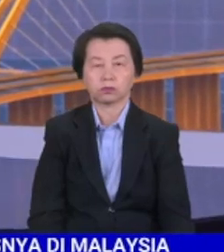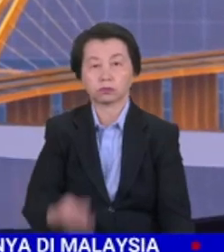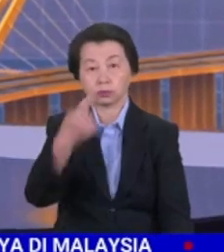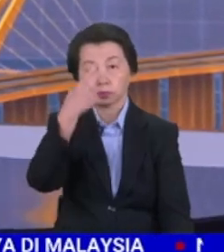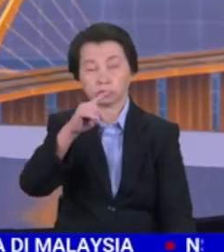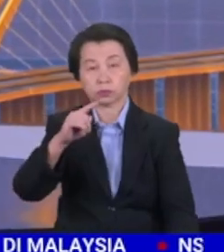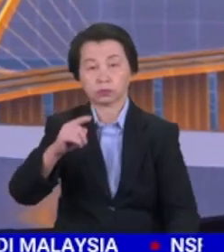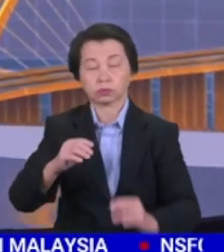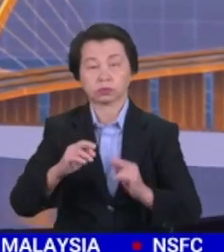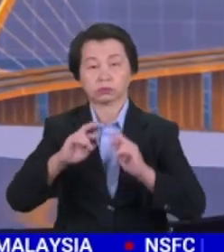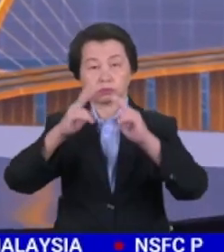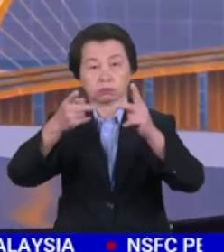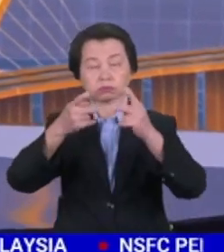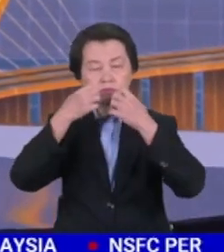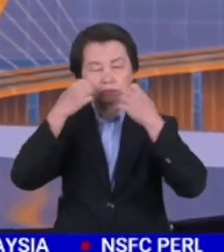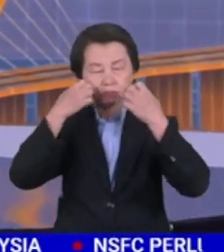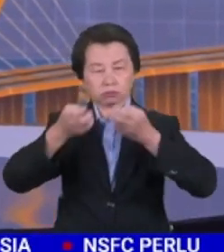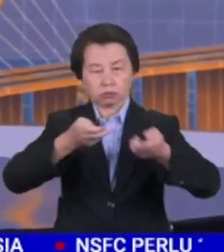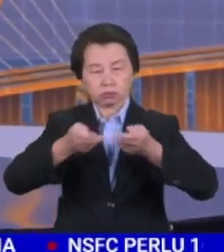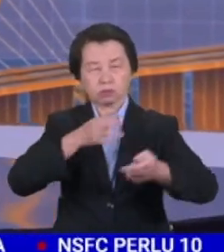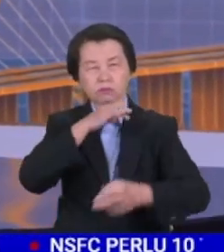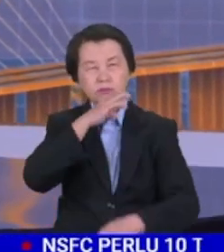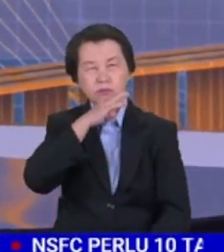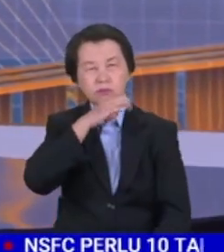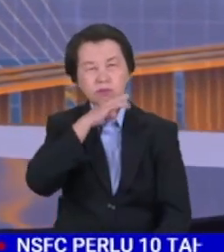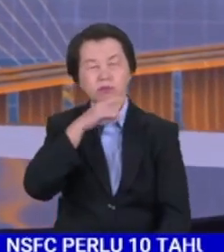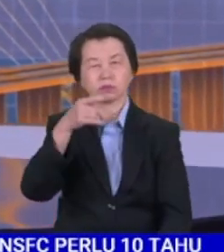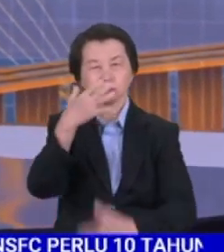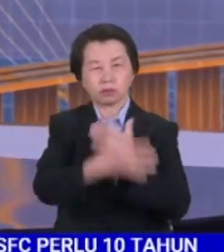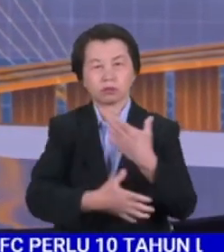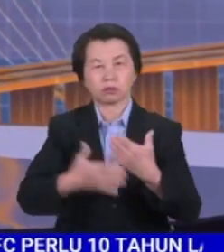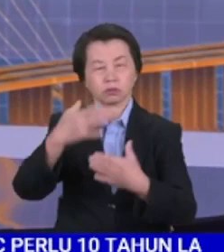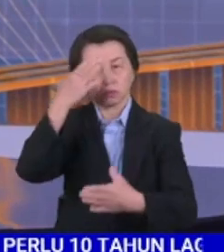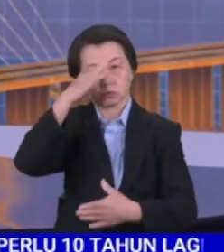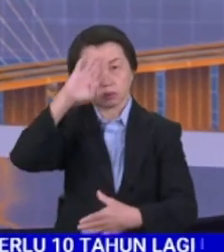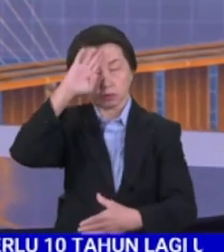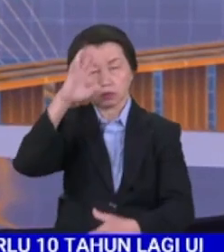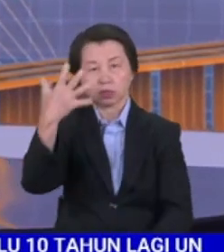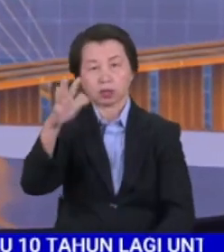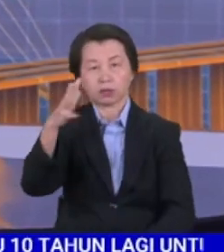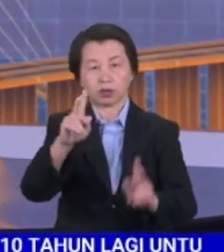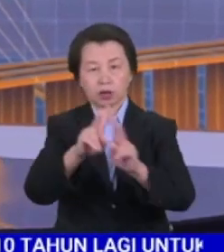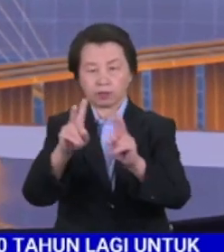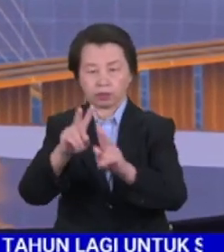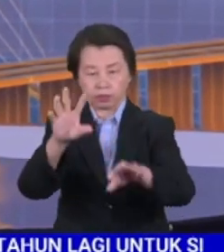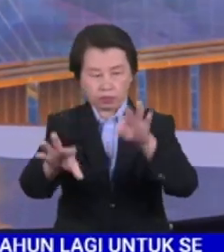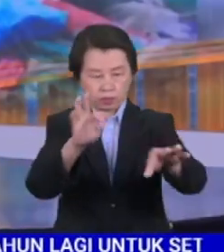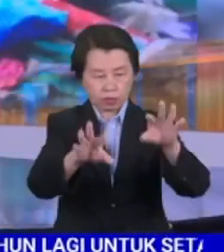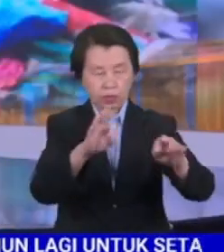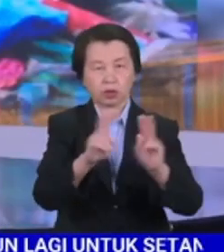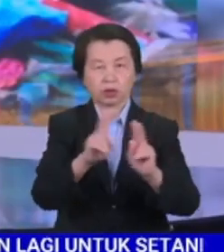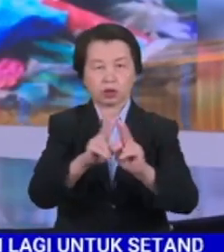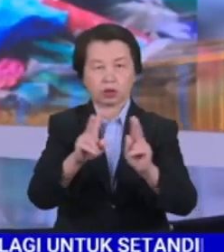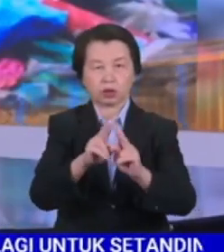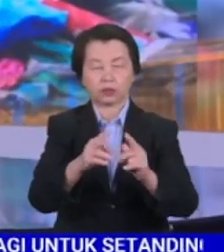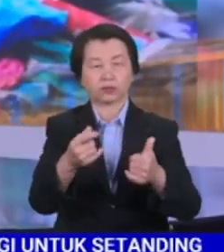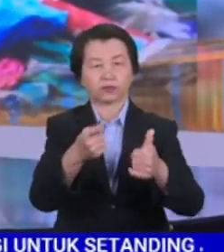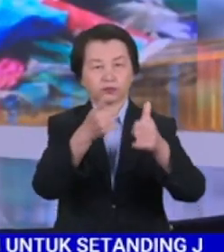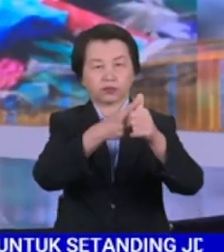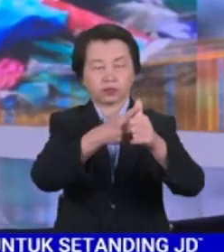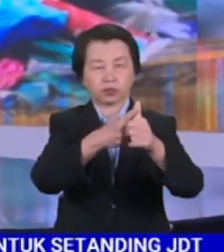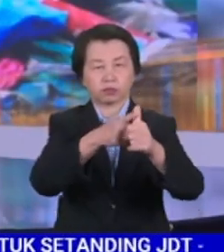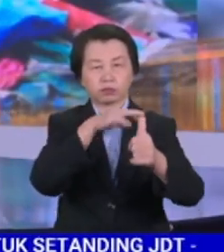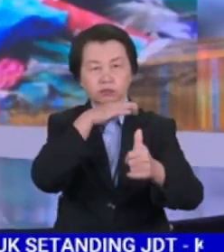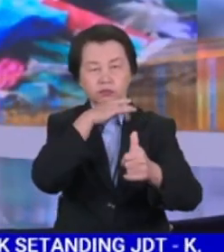Bagi meningkatkan kecekapan pengurusan sisa pepejal di seluruh Perlis, 15 kampung dipilih sebagai kampung perintis sisa